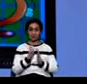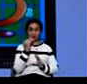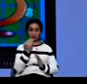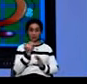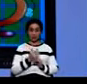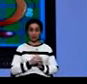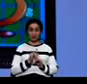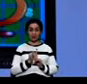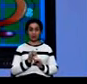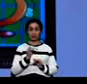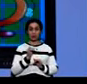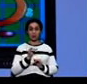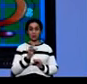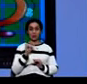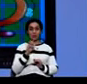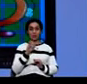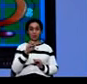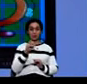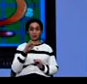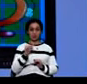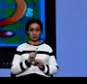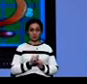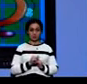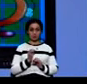стихотворения Константина Бальмонта.